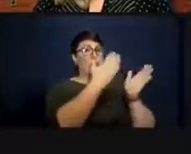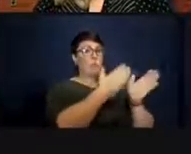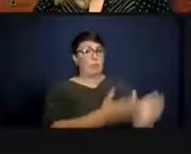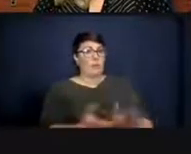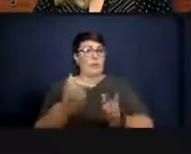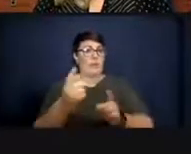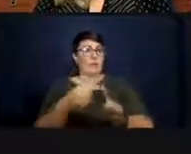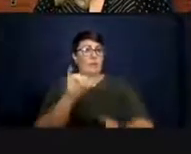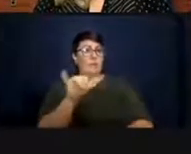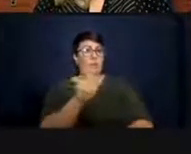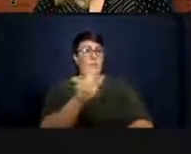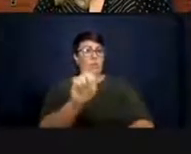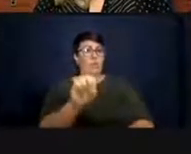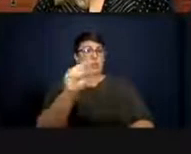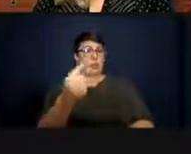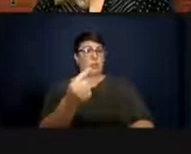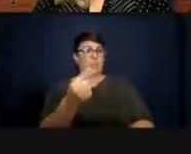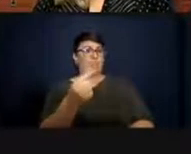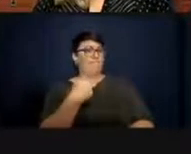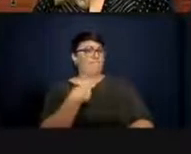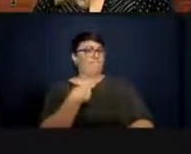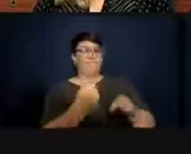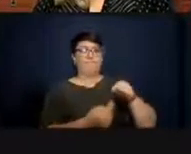ambayo tunaweka.